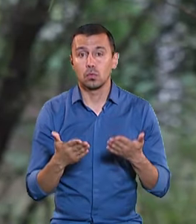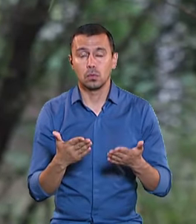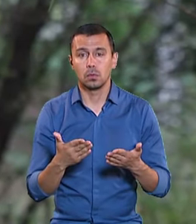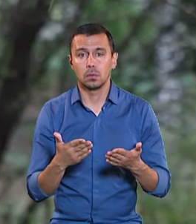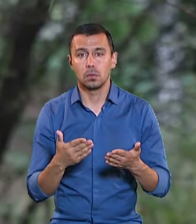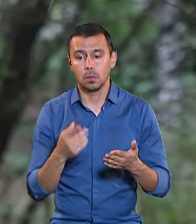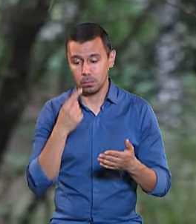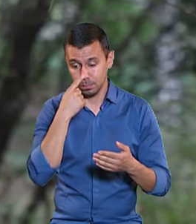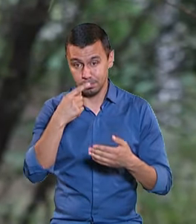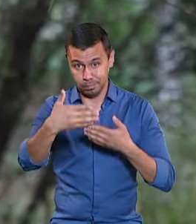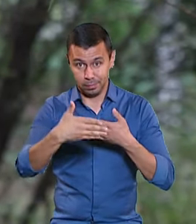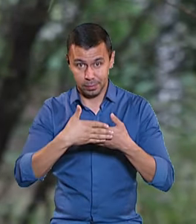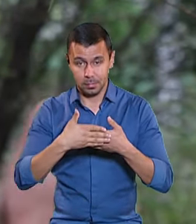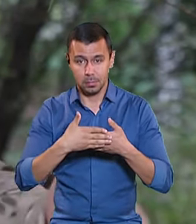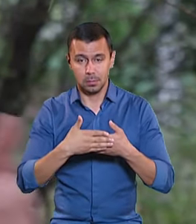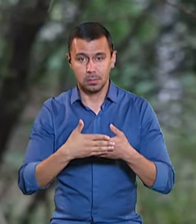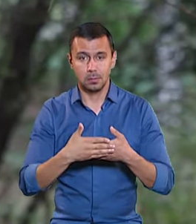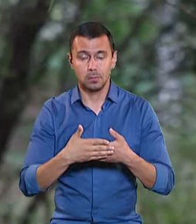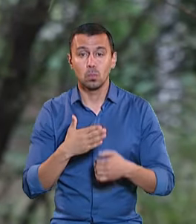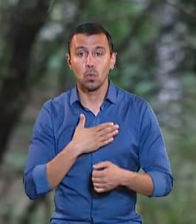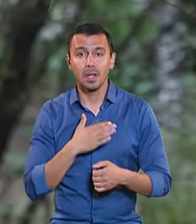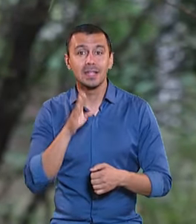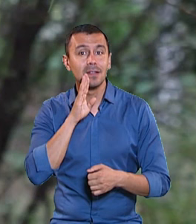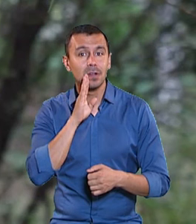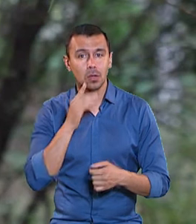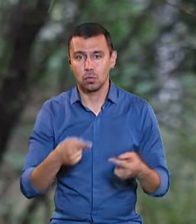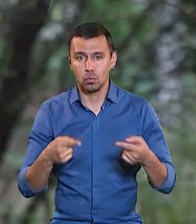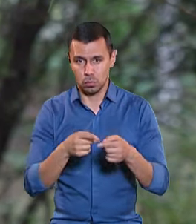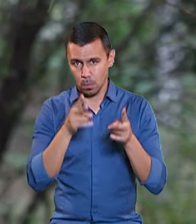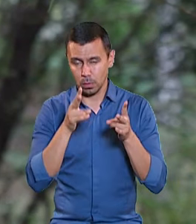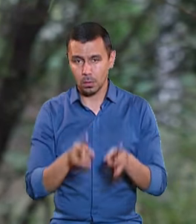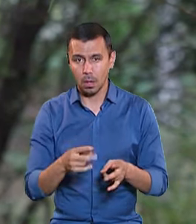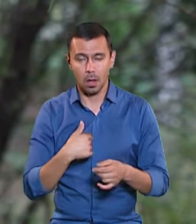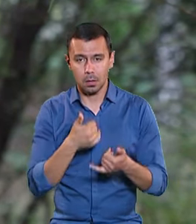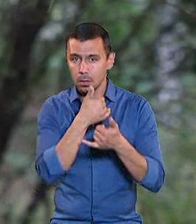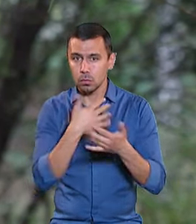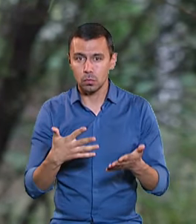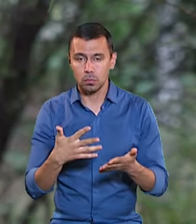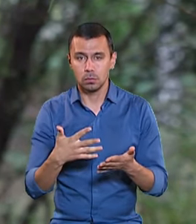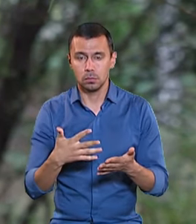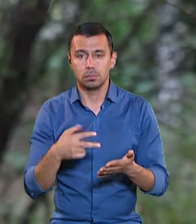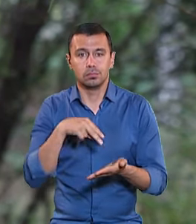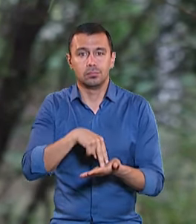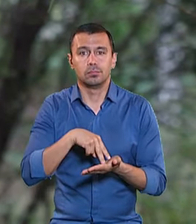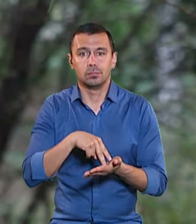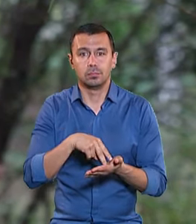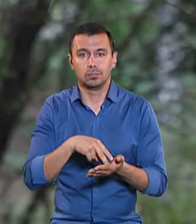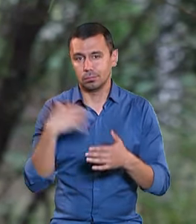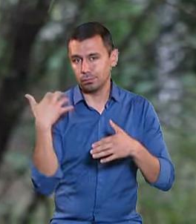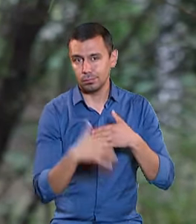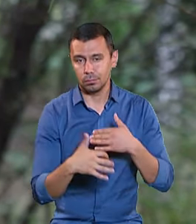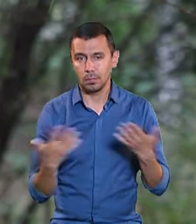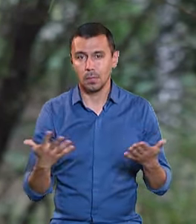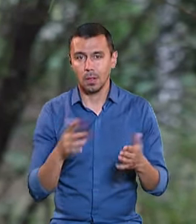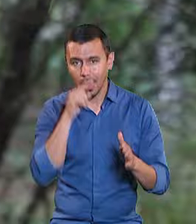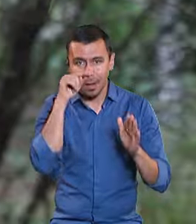нас вони дійдуть, то, ну, якби мої дівчата, вони точно постраждають. І я не зможу стояти там збоку, якось там